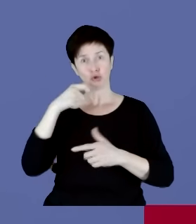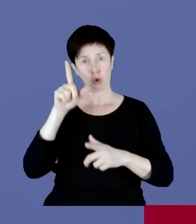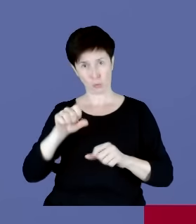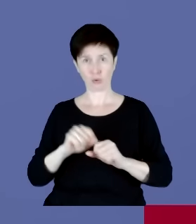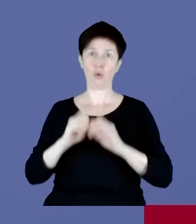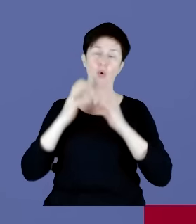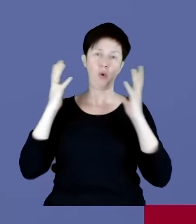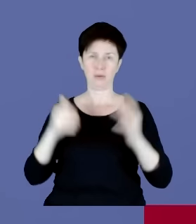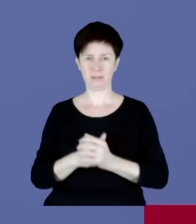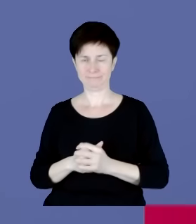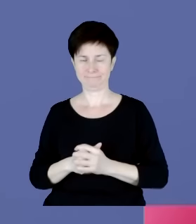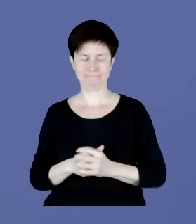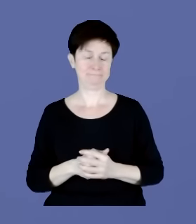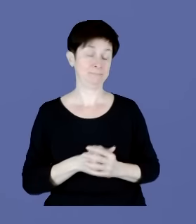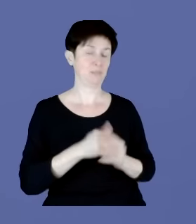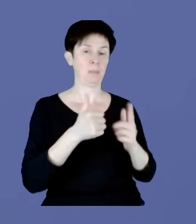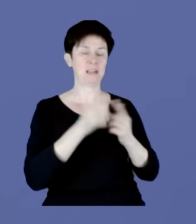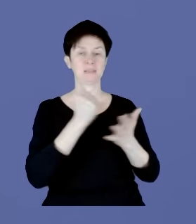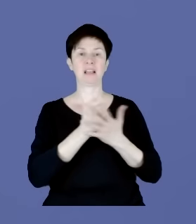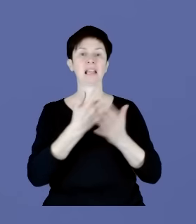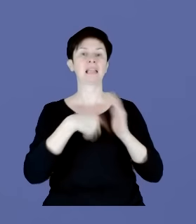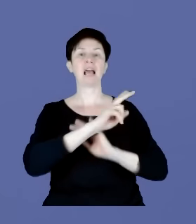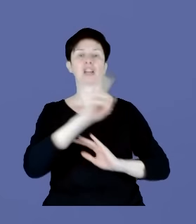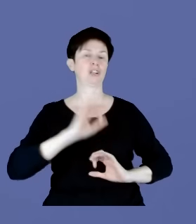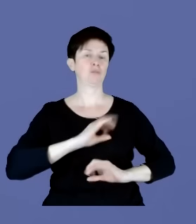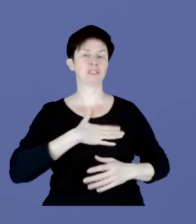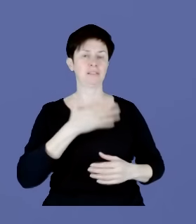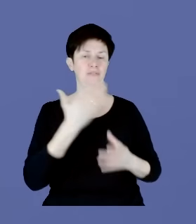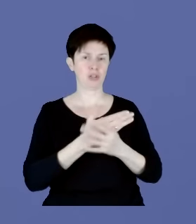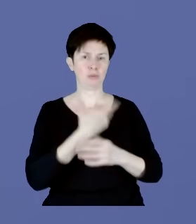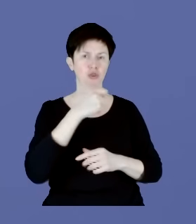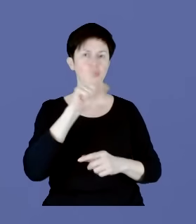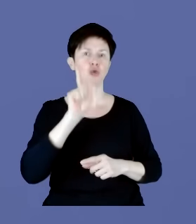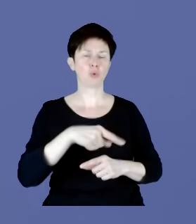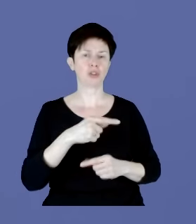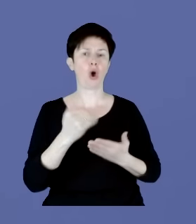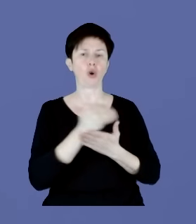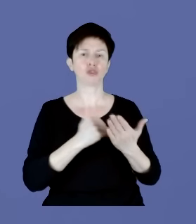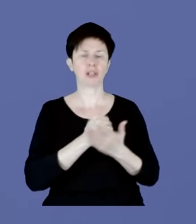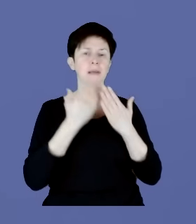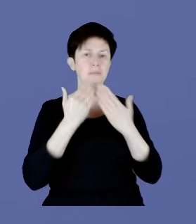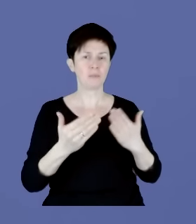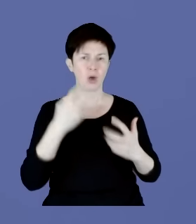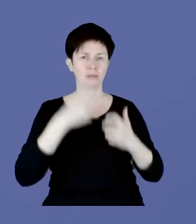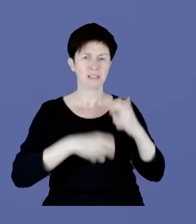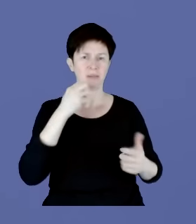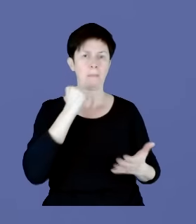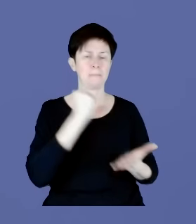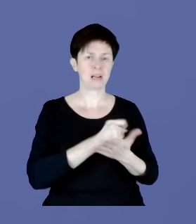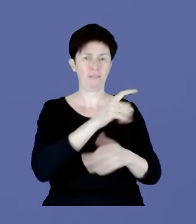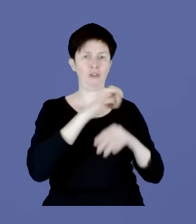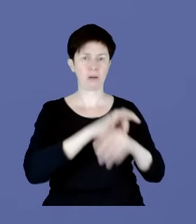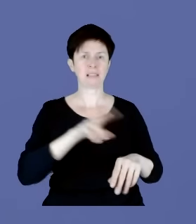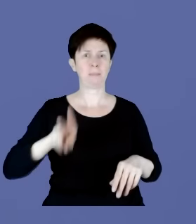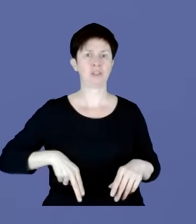znaczy, po pierwsze, dla każdego przedsiębiorcy 100 zł oszczędności dzięki jakiemuś skomplikowanemu prawu, które wprowadza minister Domański wraz